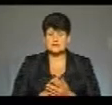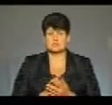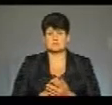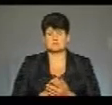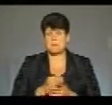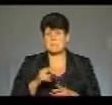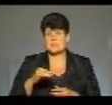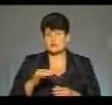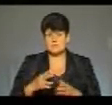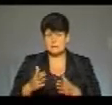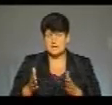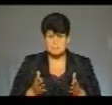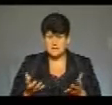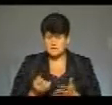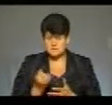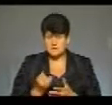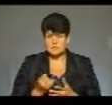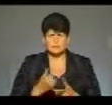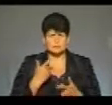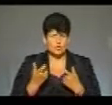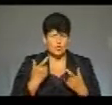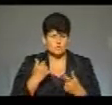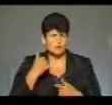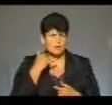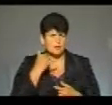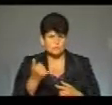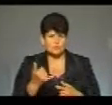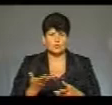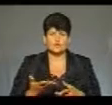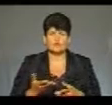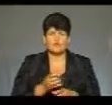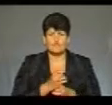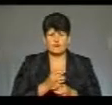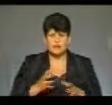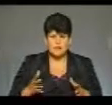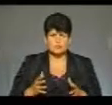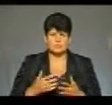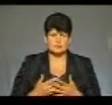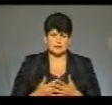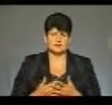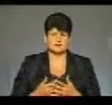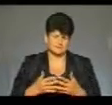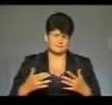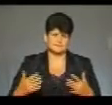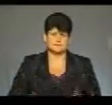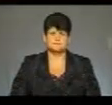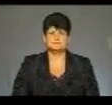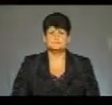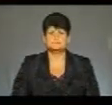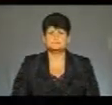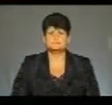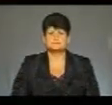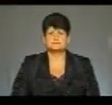предмета на об'єкті, при надходженні погрози по телефону, пункт вибух на території об'єкта та інші.